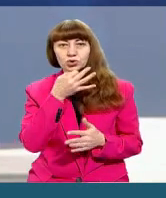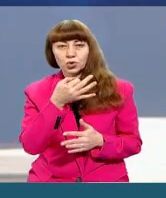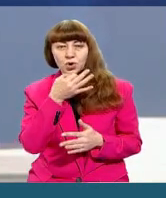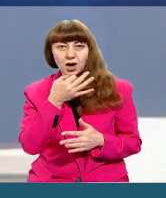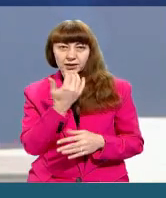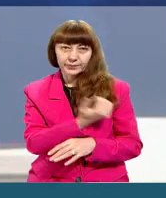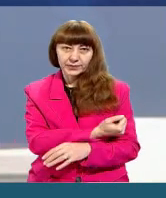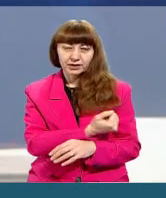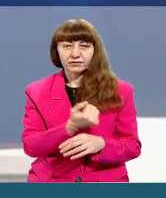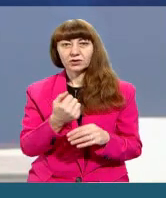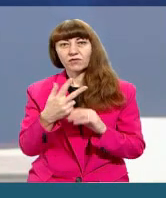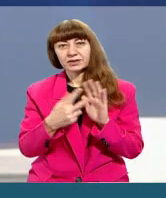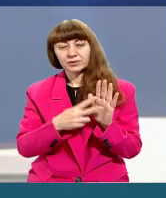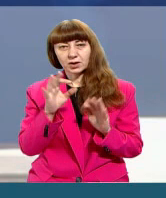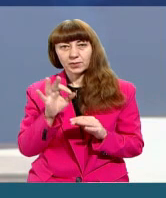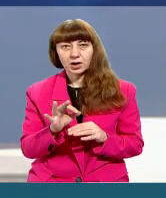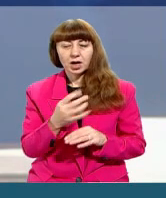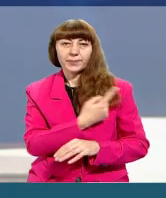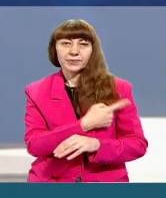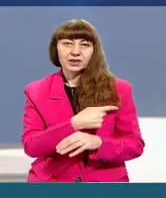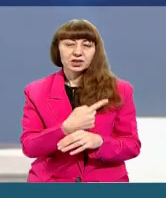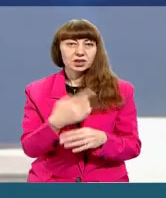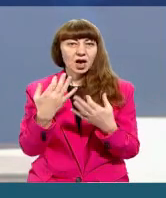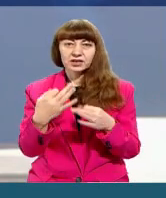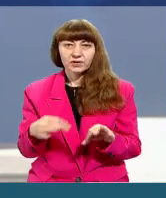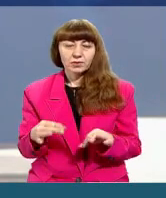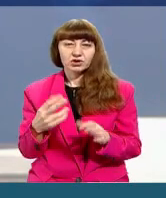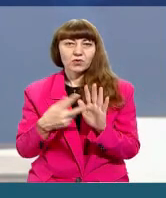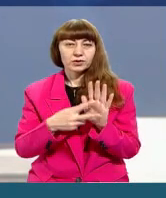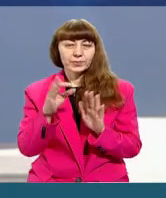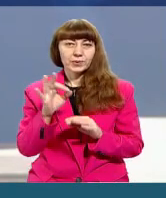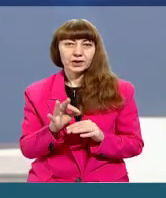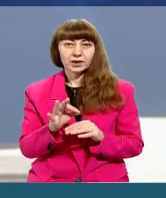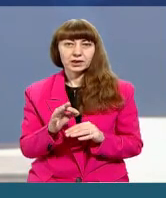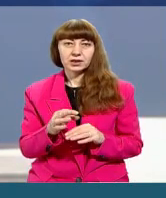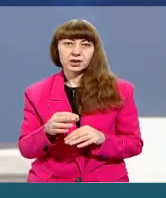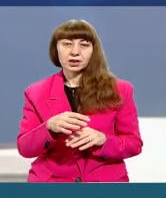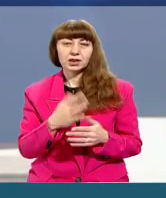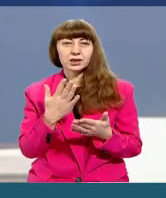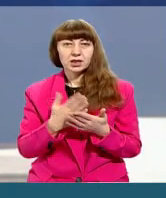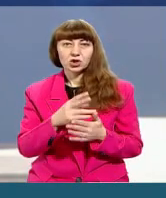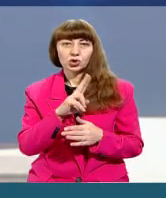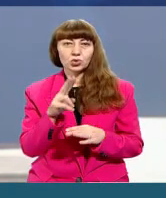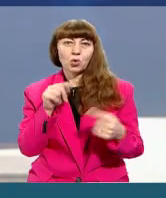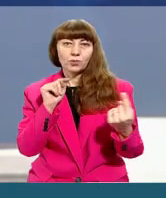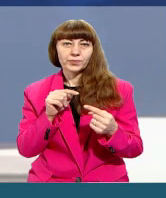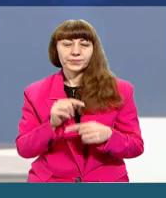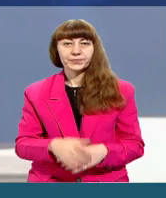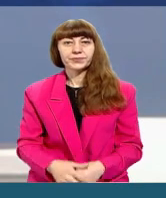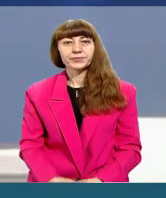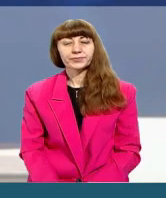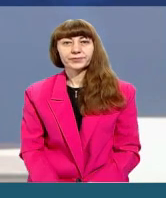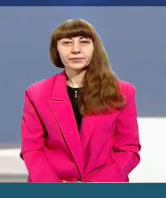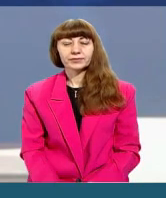возраста на 18%, медицинские отводы в 8%. И, к сожалению, имеются у нас отказы